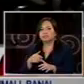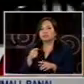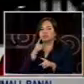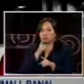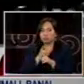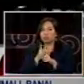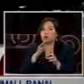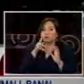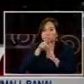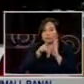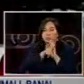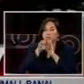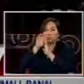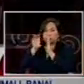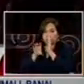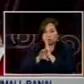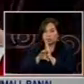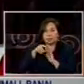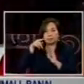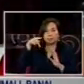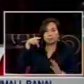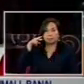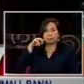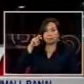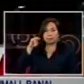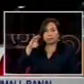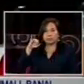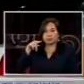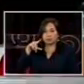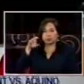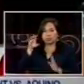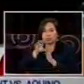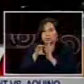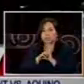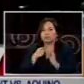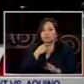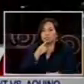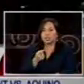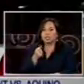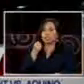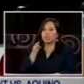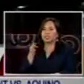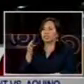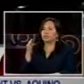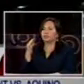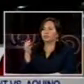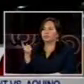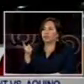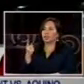principle, when you invoke the balancing of interests, kayo na rin ang nagsabi kahapon. Pag in-invoke yung the right to